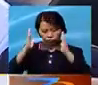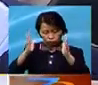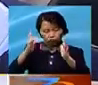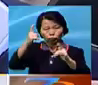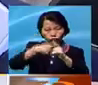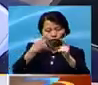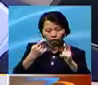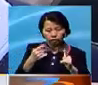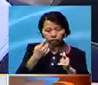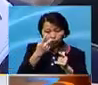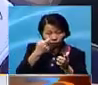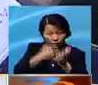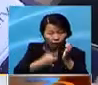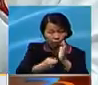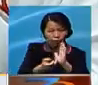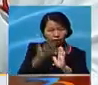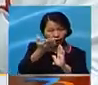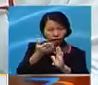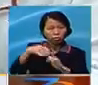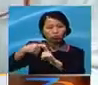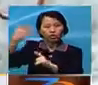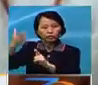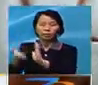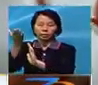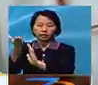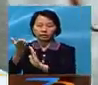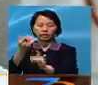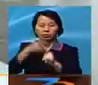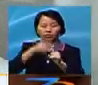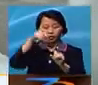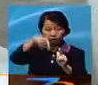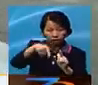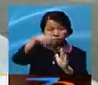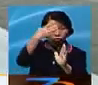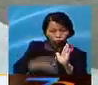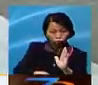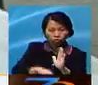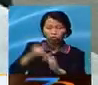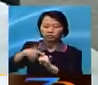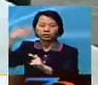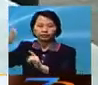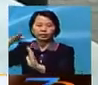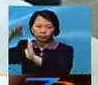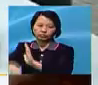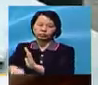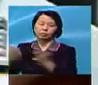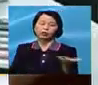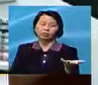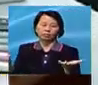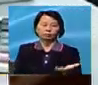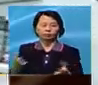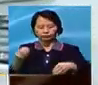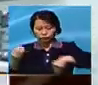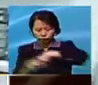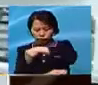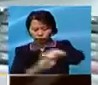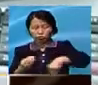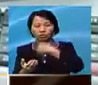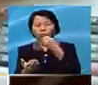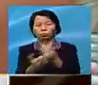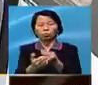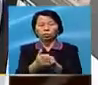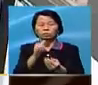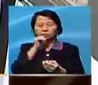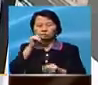month. Itu sebab dia naik. Faktor lain yang turut mempengaruhi harga bahan api ialah kadar tukaran mata wang tempatan yang